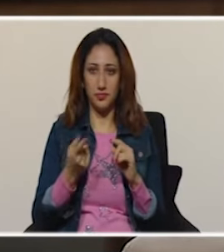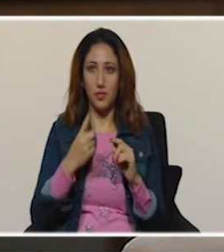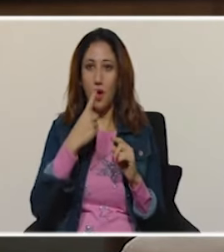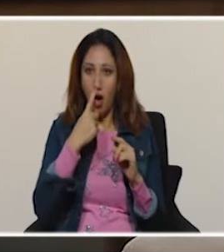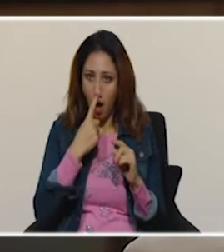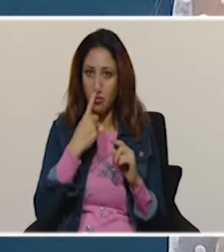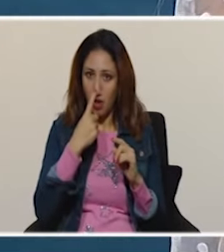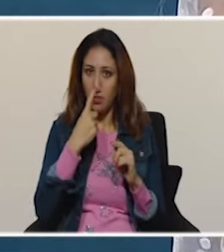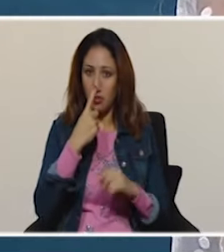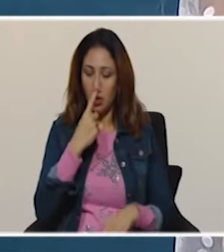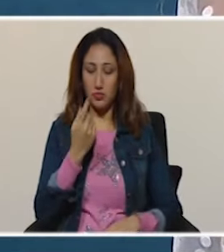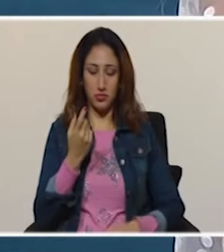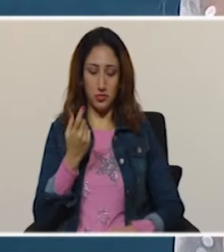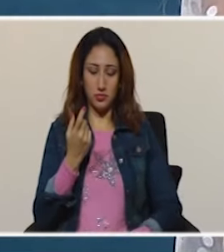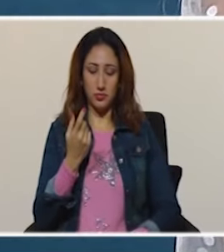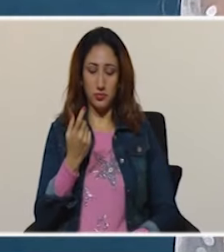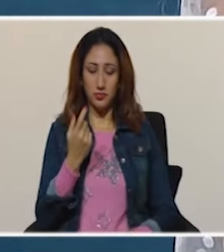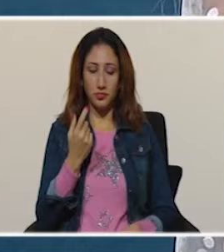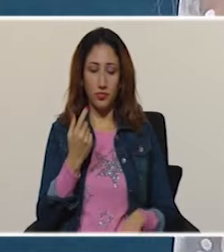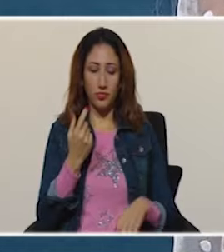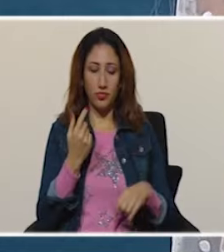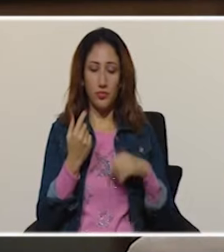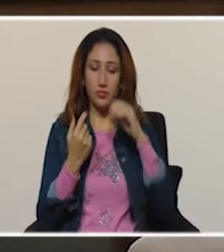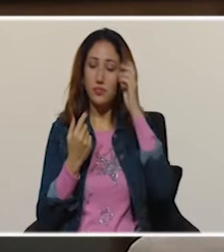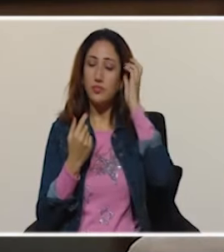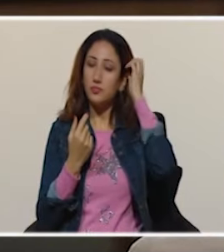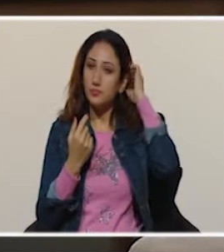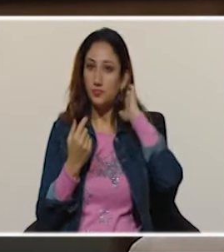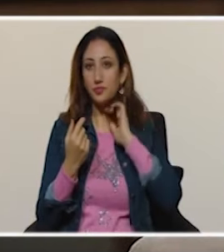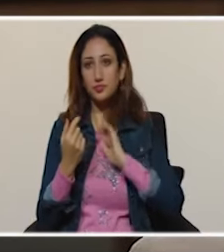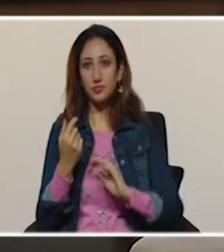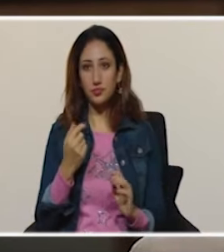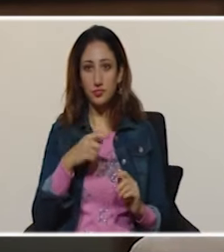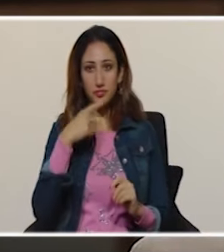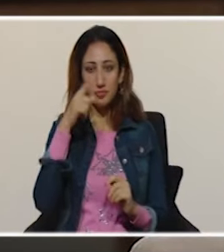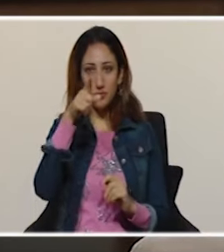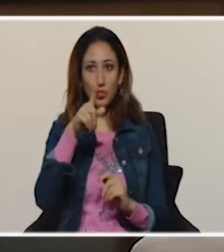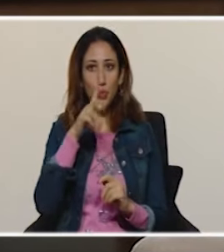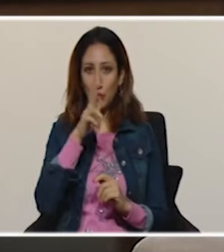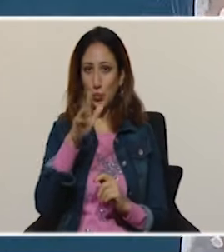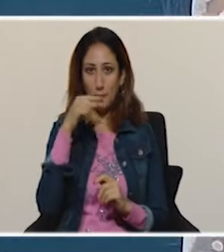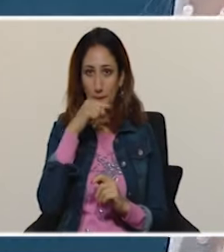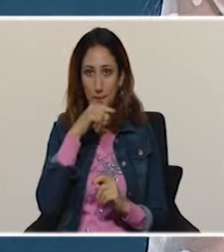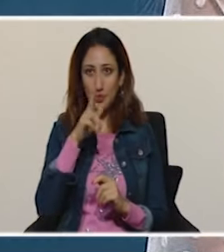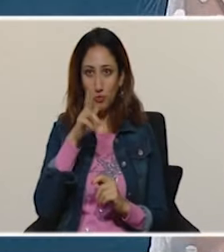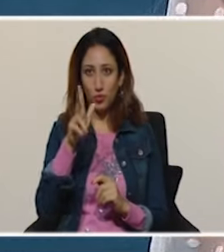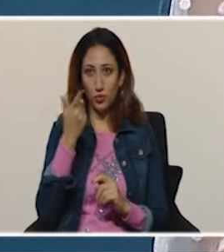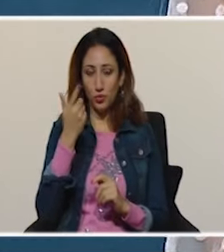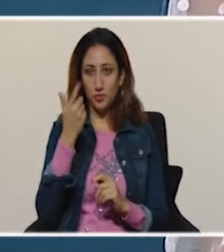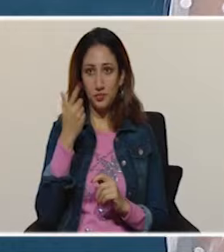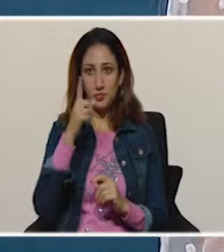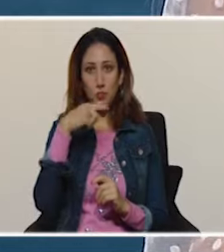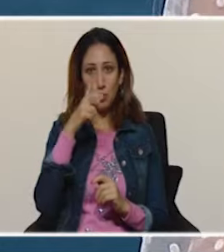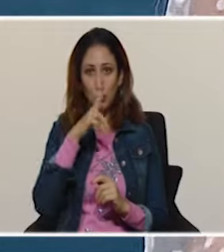ونعم في كل حاجه؟ يعني الامور اللطيفه، اوكي. طب وهي تعمل ايه؟ تقول ايه؟ طبعا الرد سهل